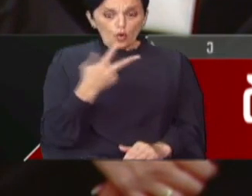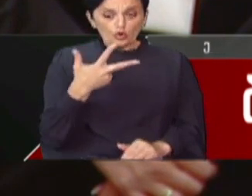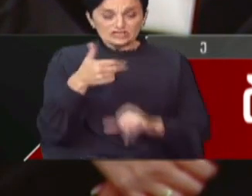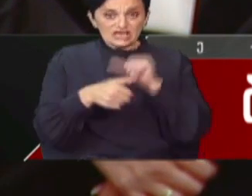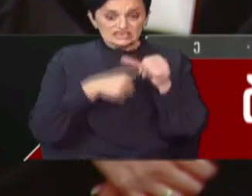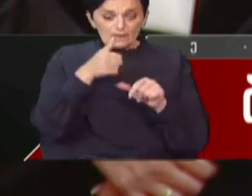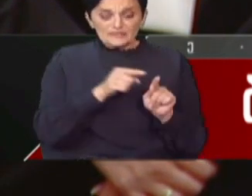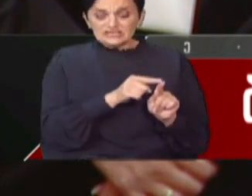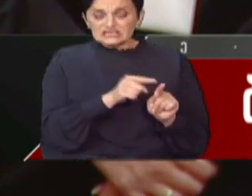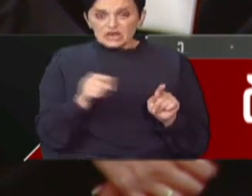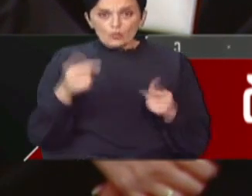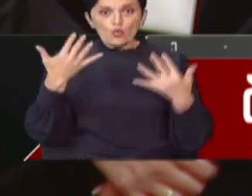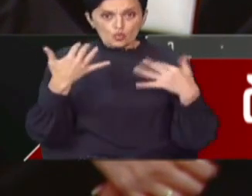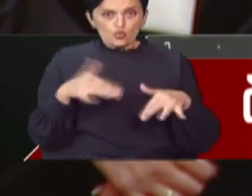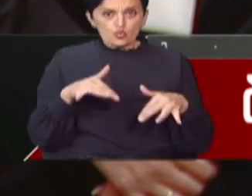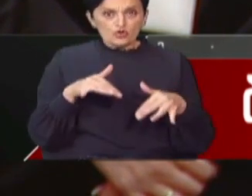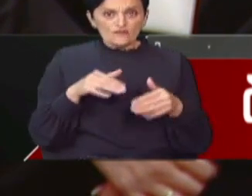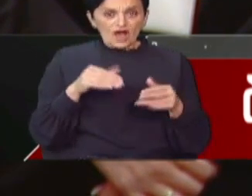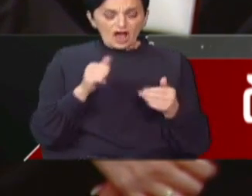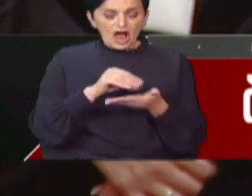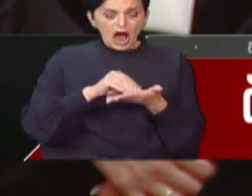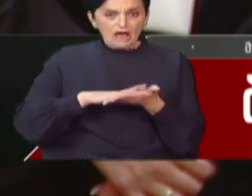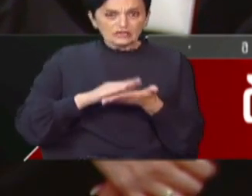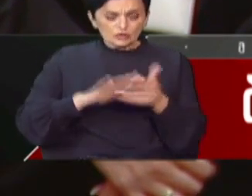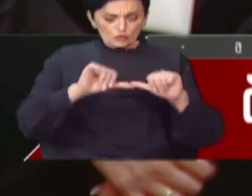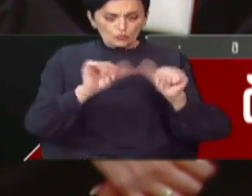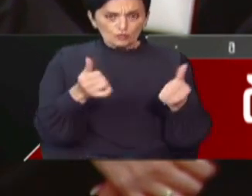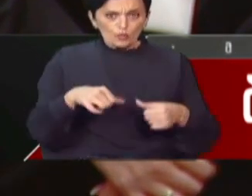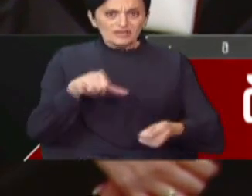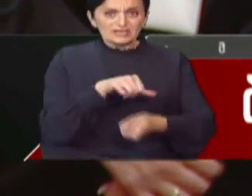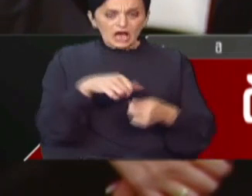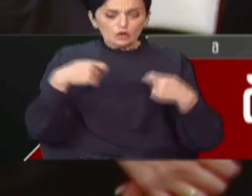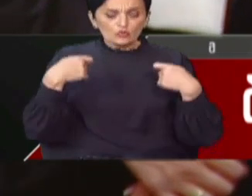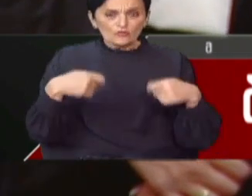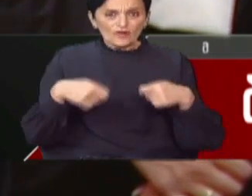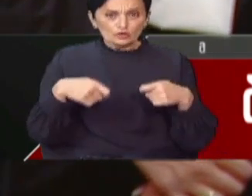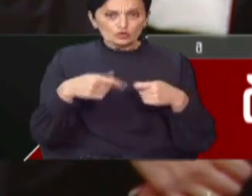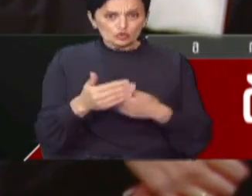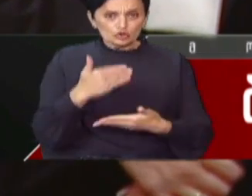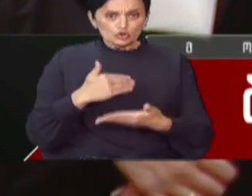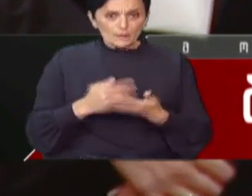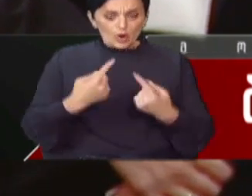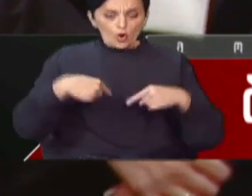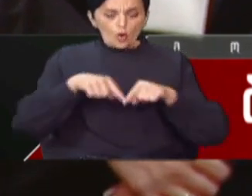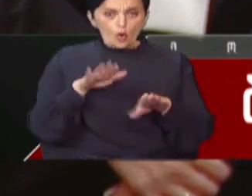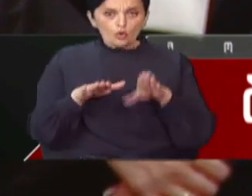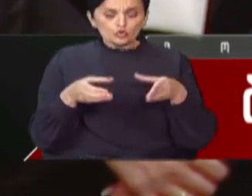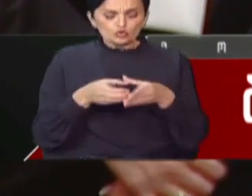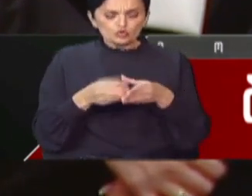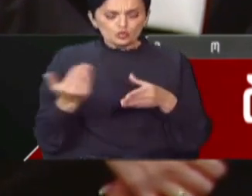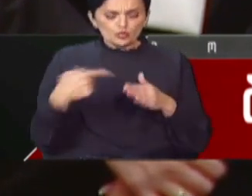2021-2023 წლებში უკვე აღწერილი ფორმით განხორციელებული ნარკოვაჭრობის შედეგად ორგანიზებული ჯგუფის